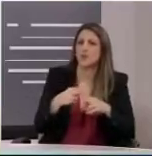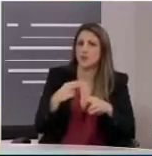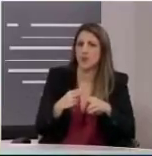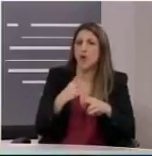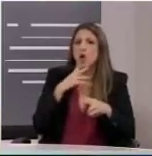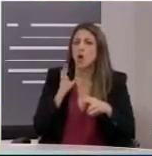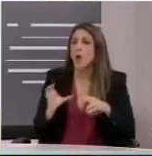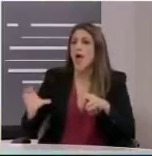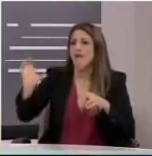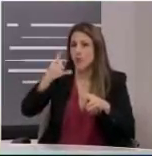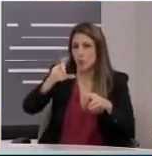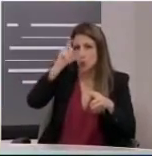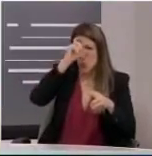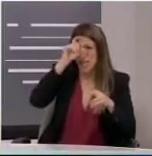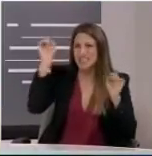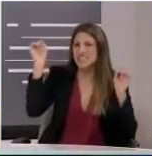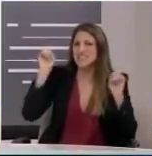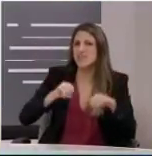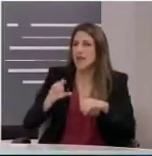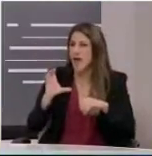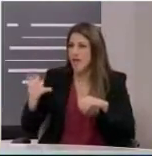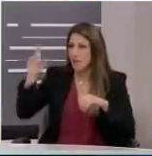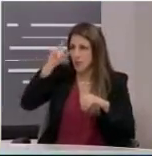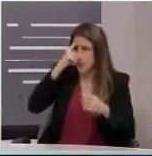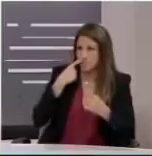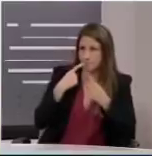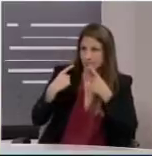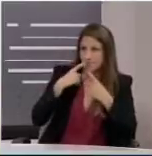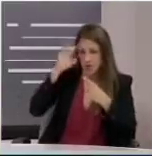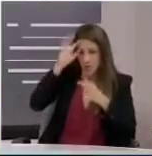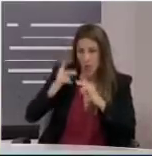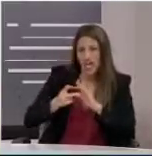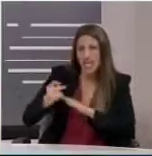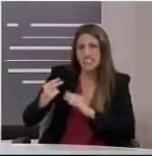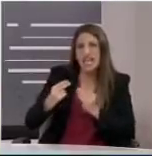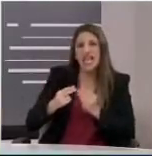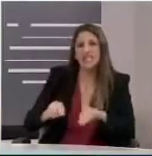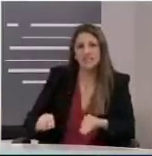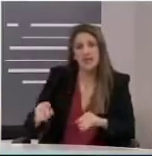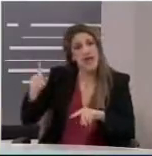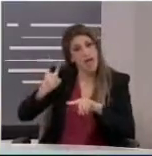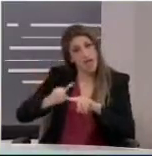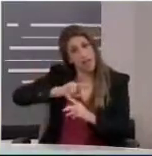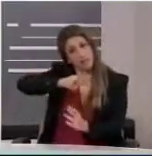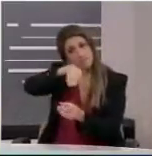αντιμετώπιση της προσφυγικής κρίσης και βεβαίως